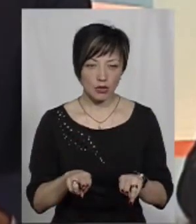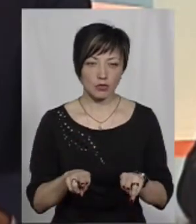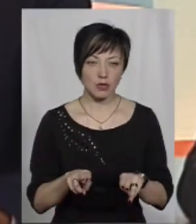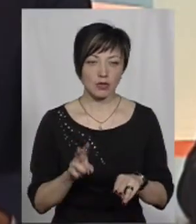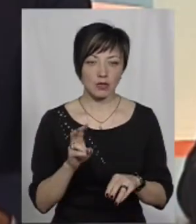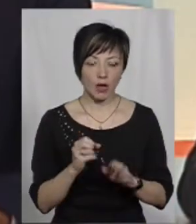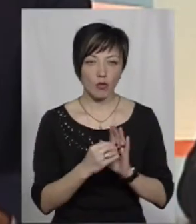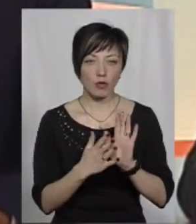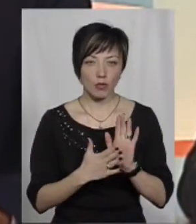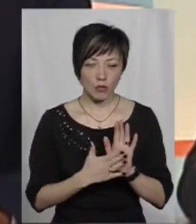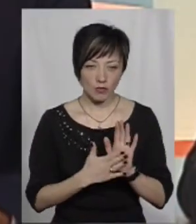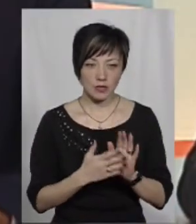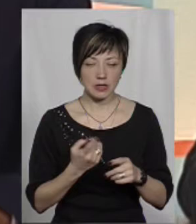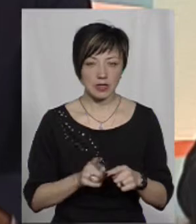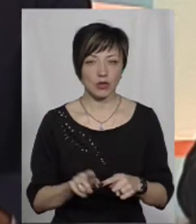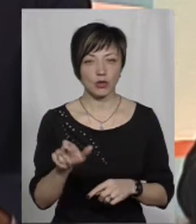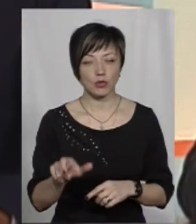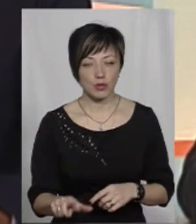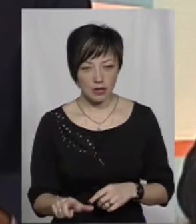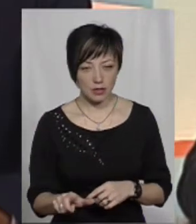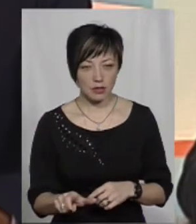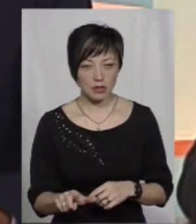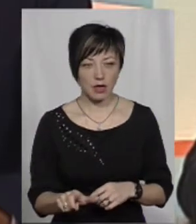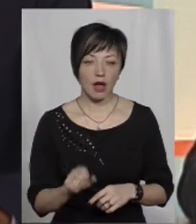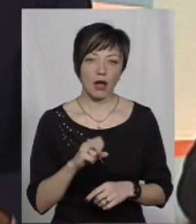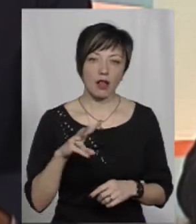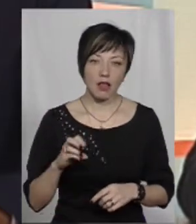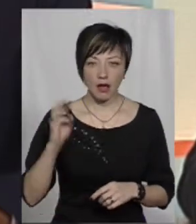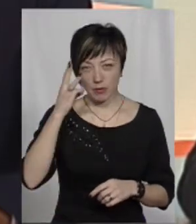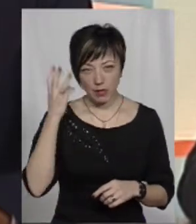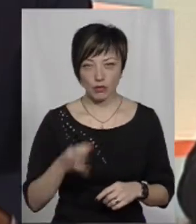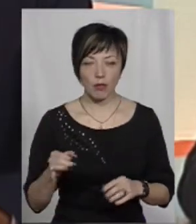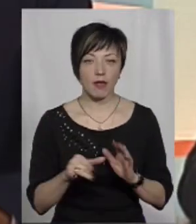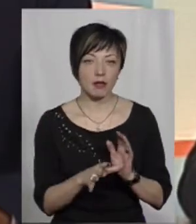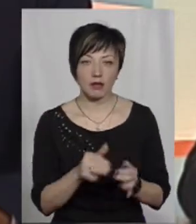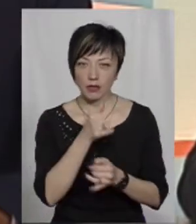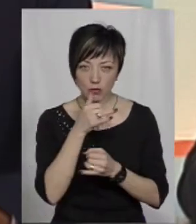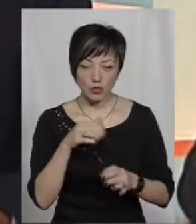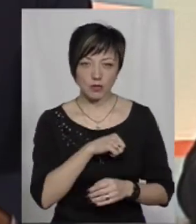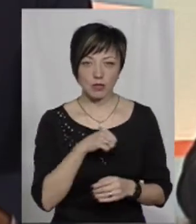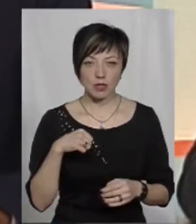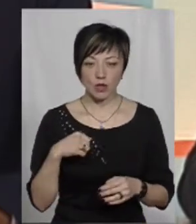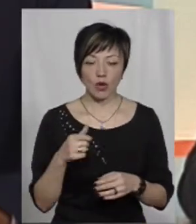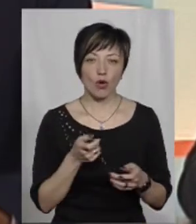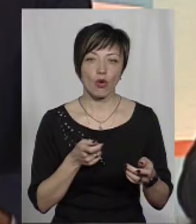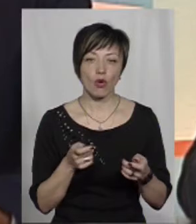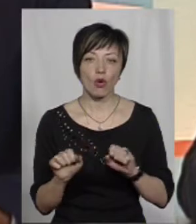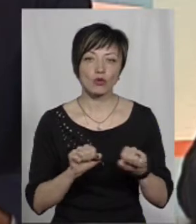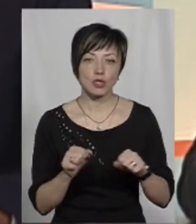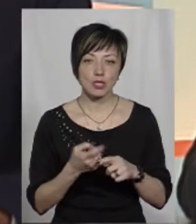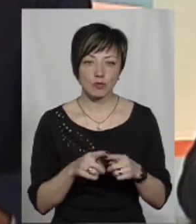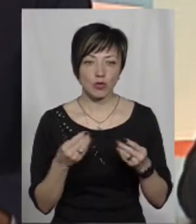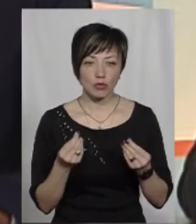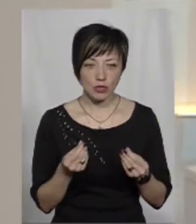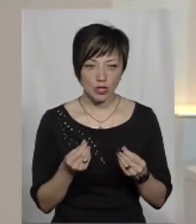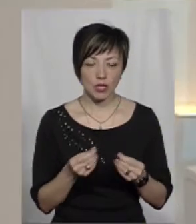на обліковому записі цієї людини на його рахунку, але Хмельницькобленерго не може самостійно розпоряджатися цими коштами.